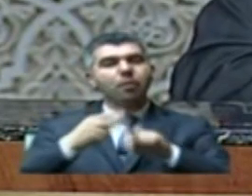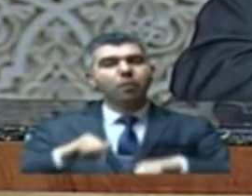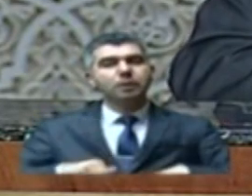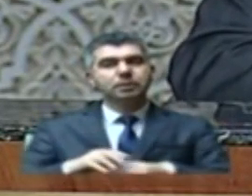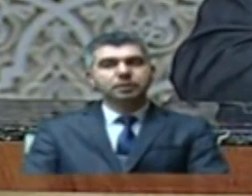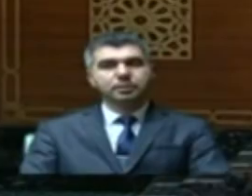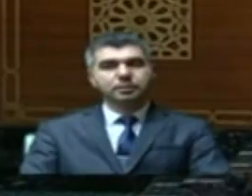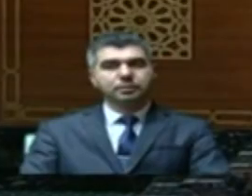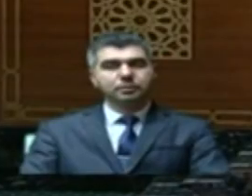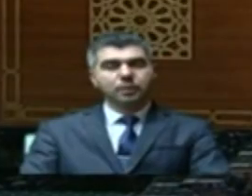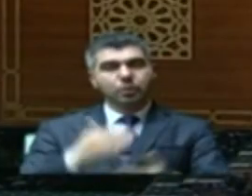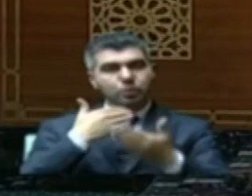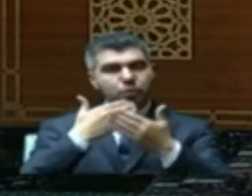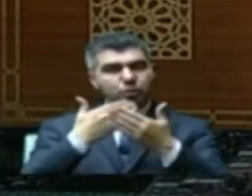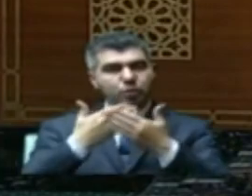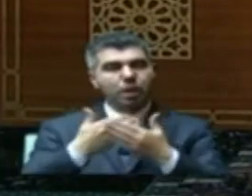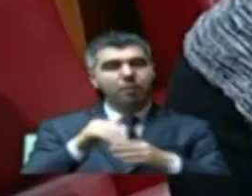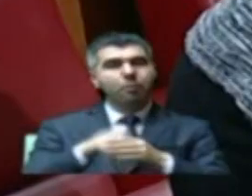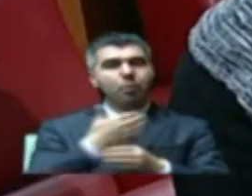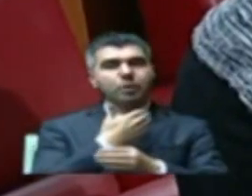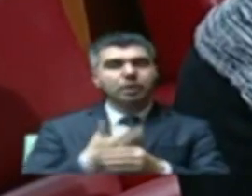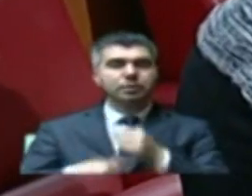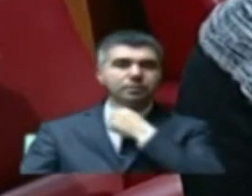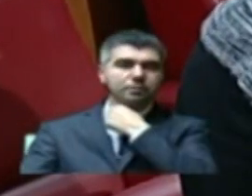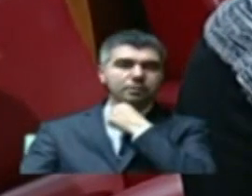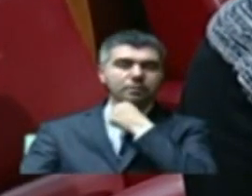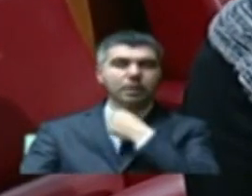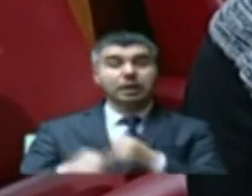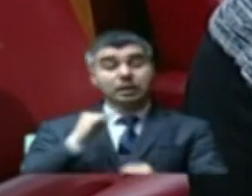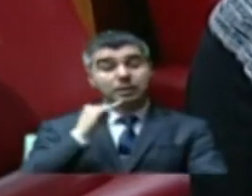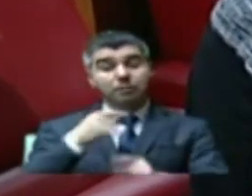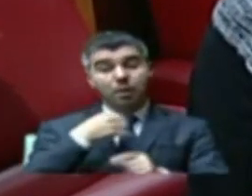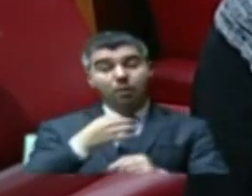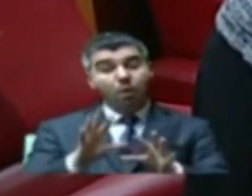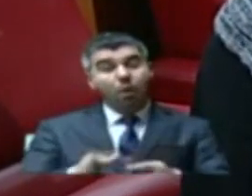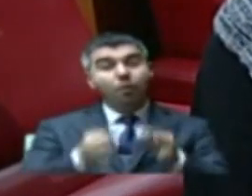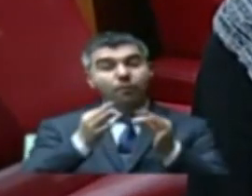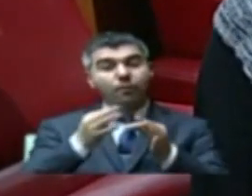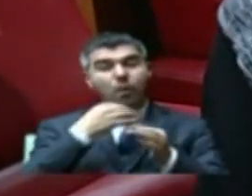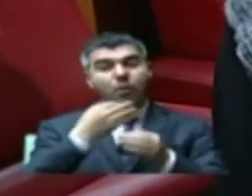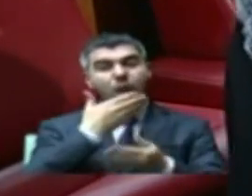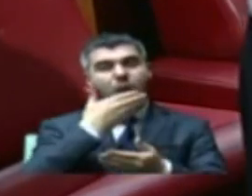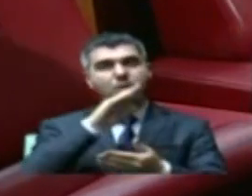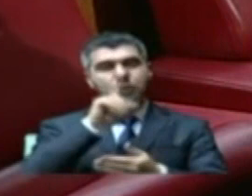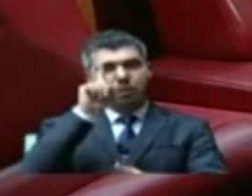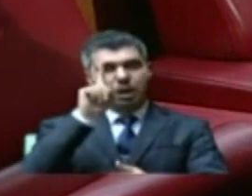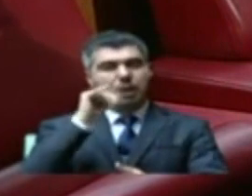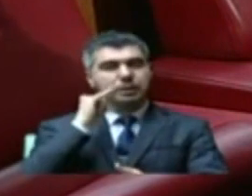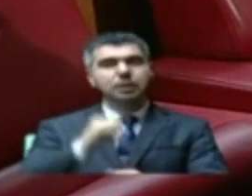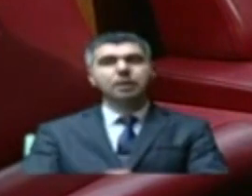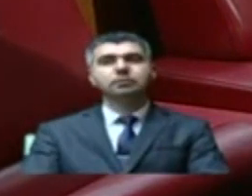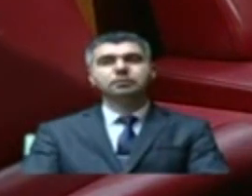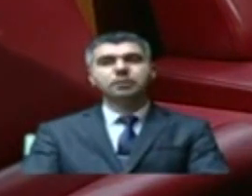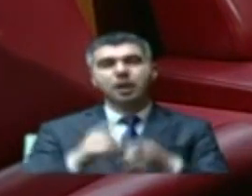السؤال. شكرا سيدة المستشارة المحترمة، أولا لابد من الإشارة أنه الحمد لله في بلادنا في إطار